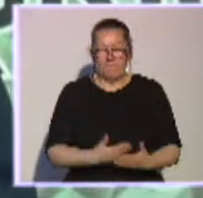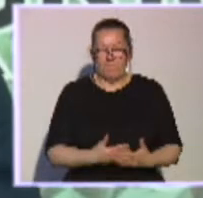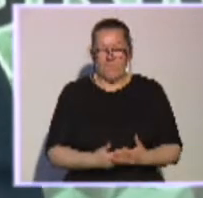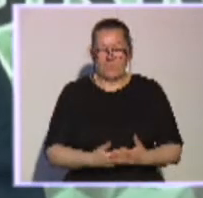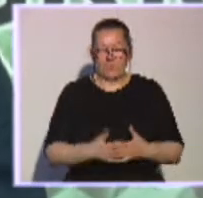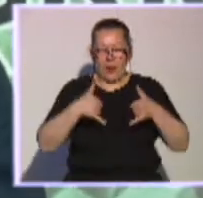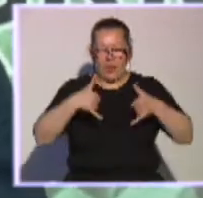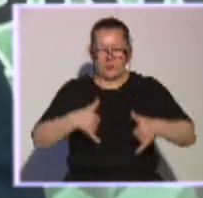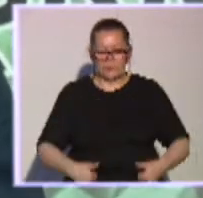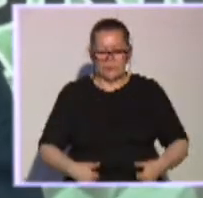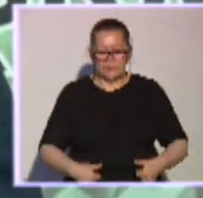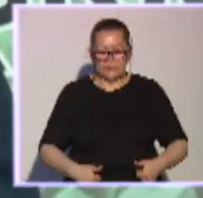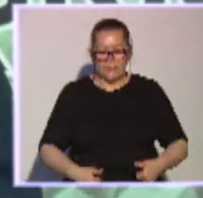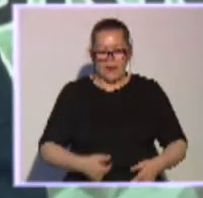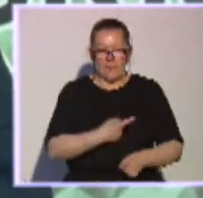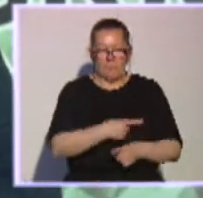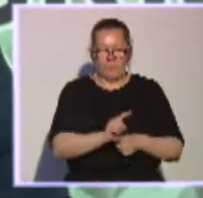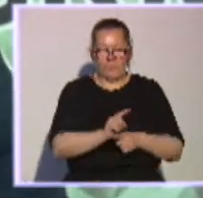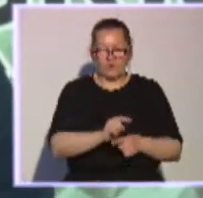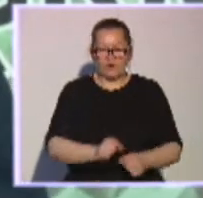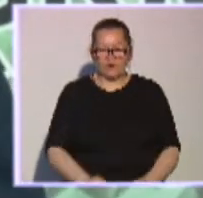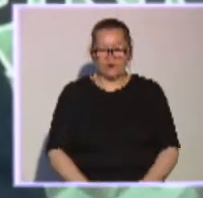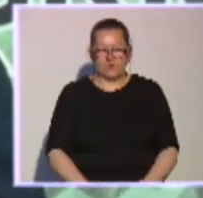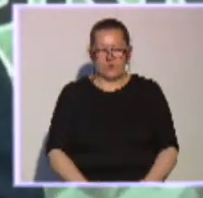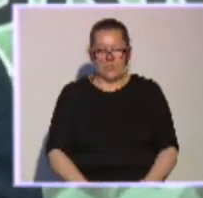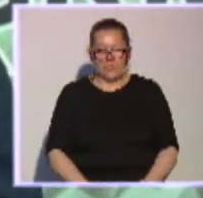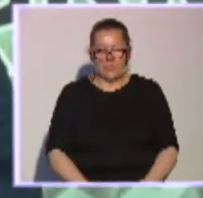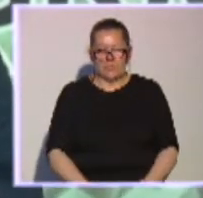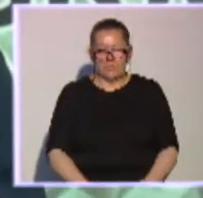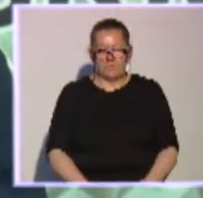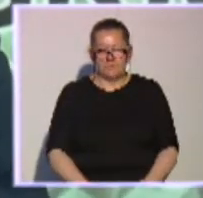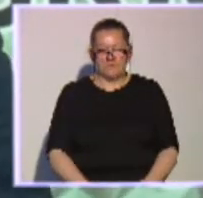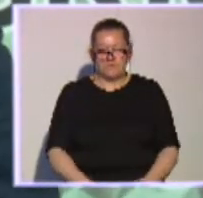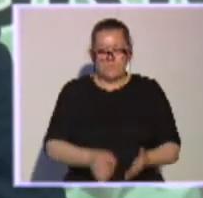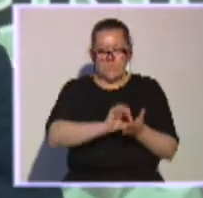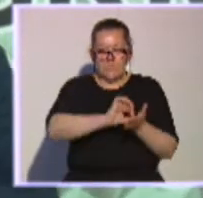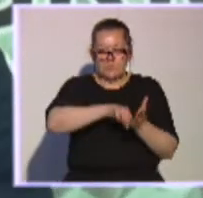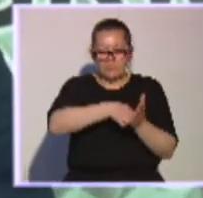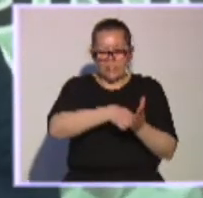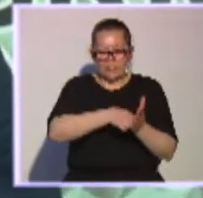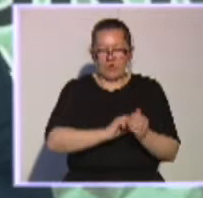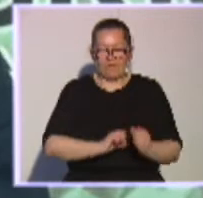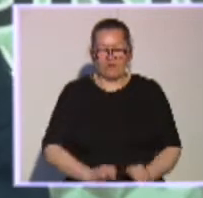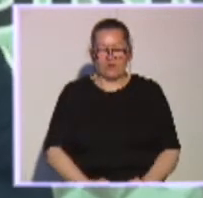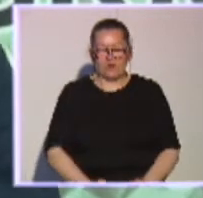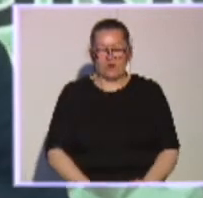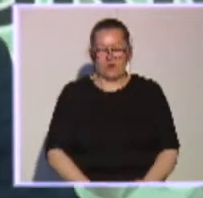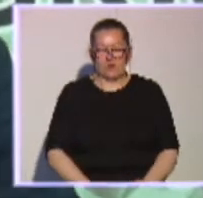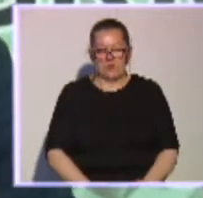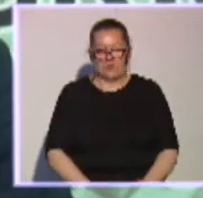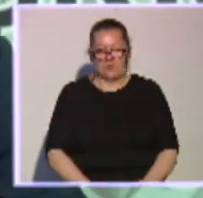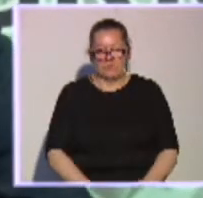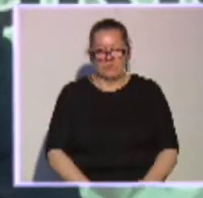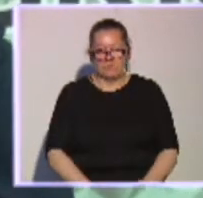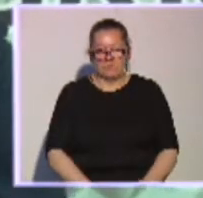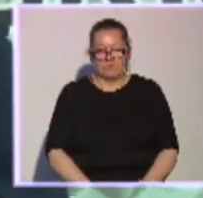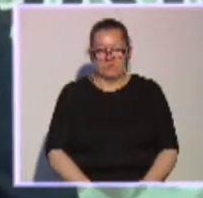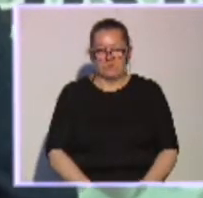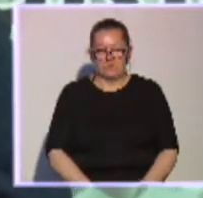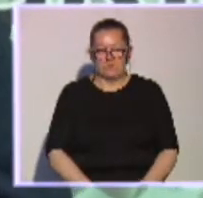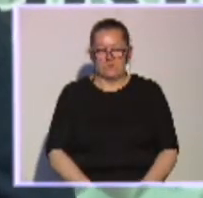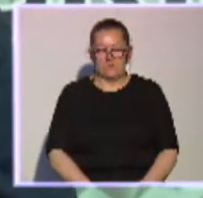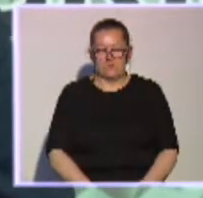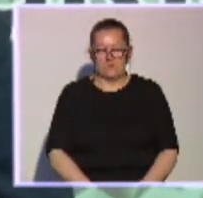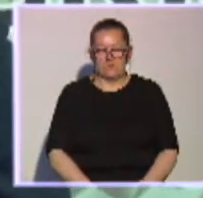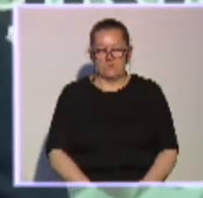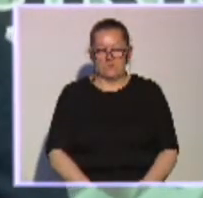aceste produse să se nișeze și e loc pe piață ca ele să-și cucerească un anumit segment de clienți și